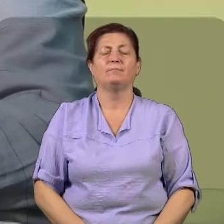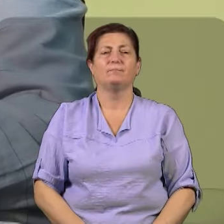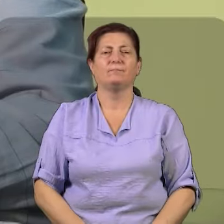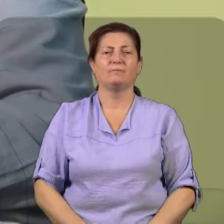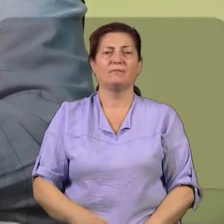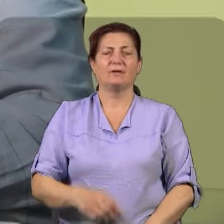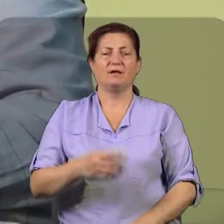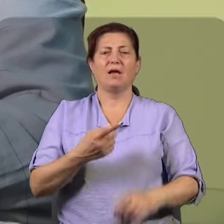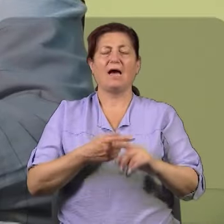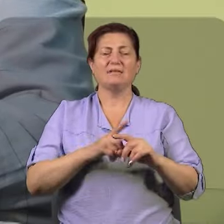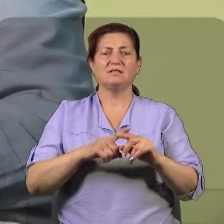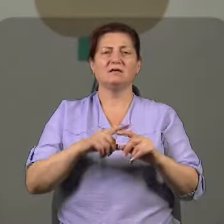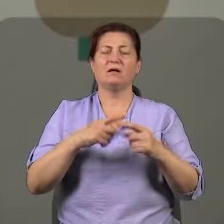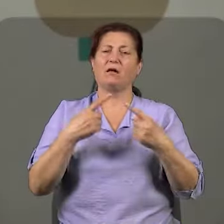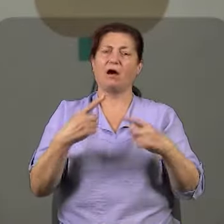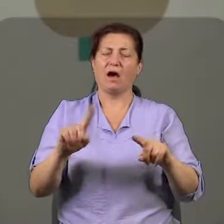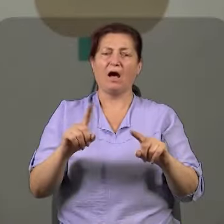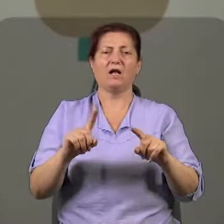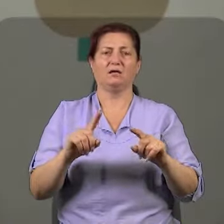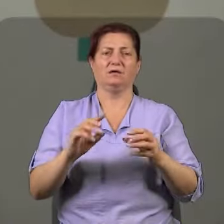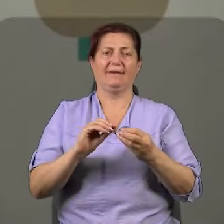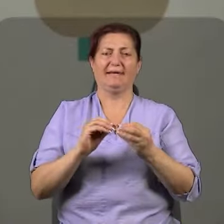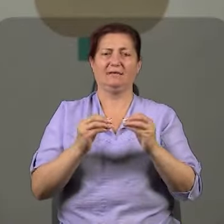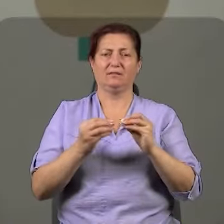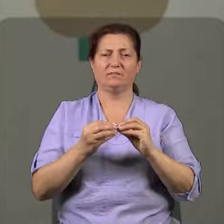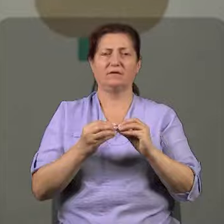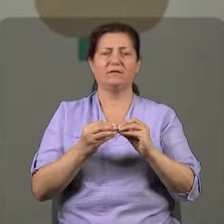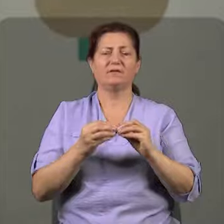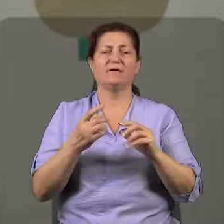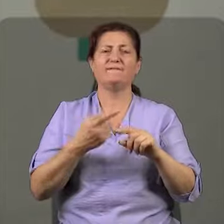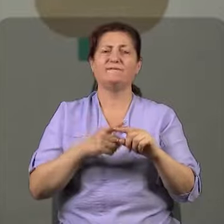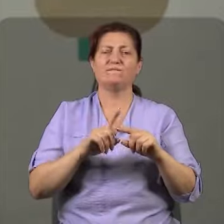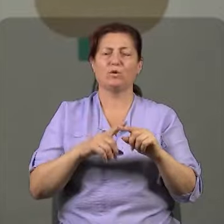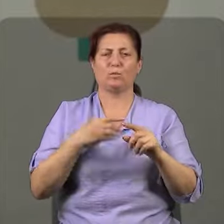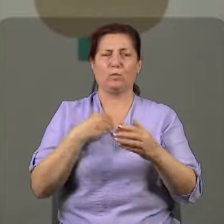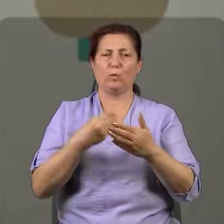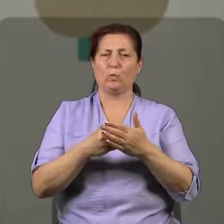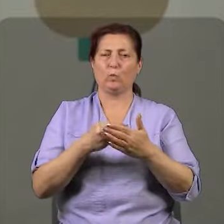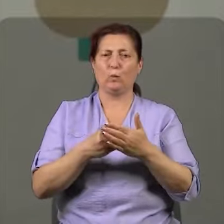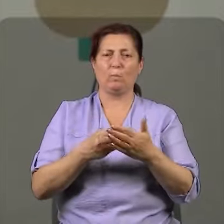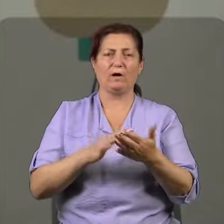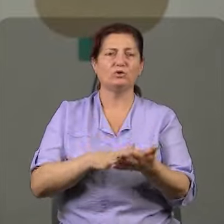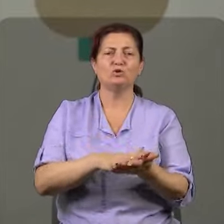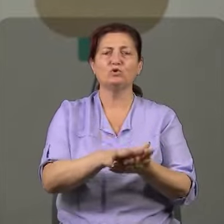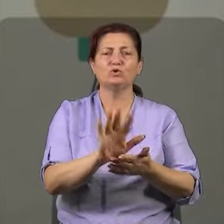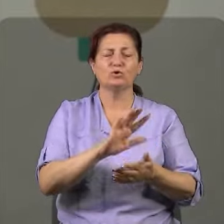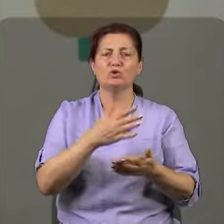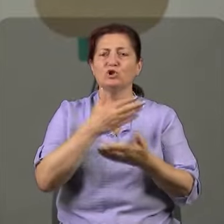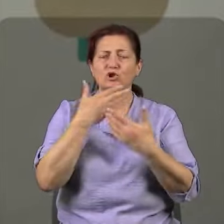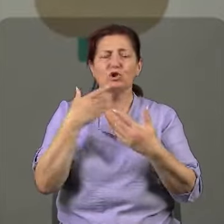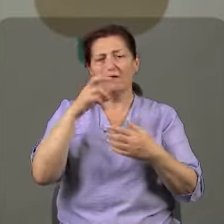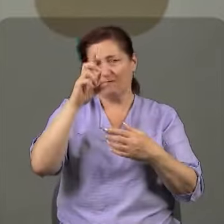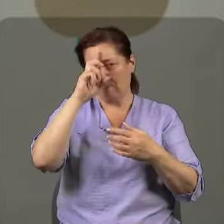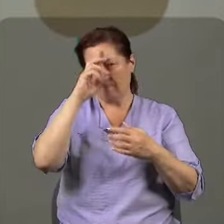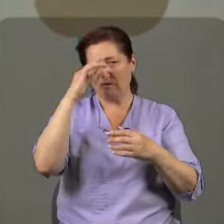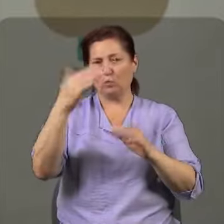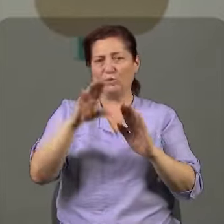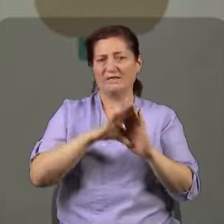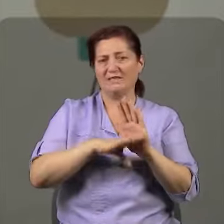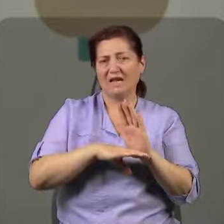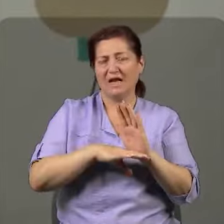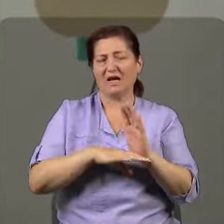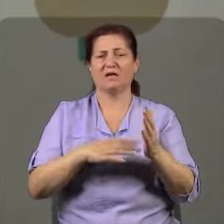անվտանգային խնդիրներ, հա, նաև, որոնց վրա մենք գումար չենք ծախսում, չկա որևէ պետական ոնց որ ծրագիր կամ